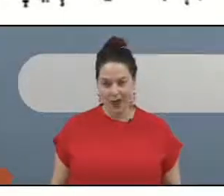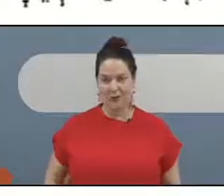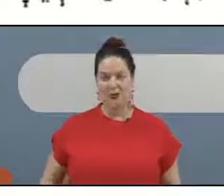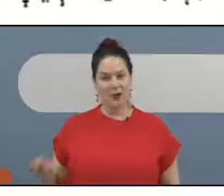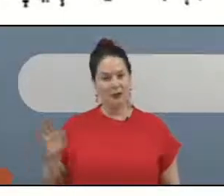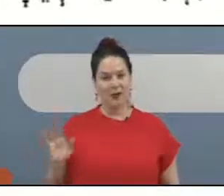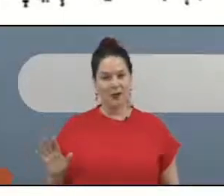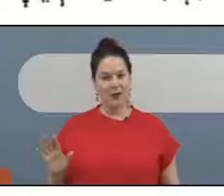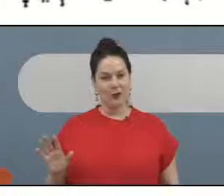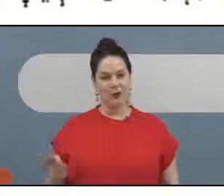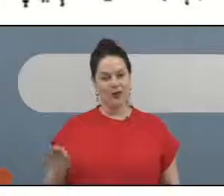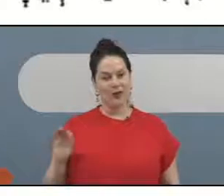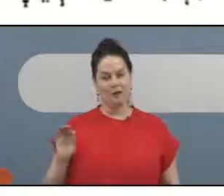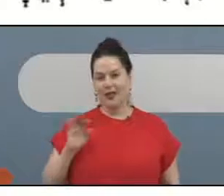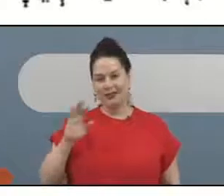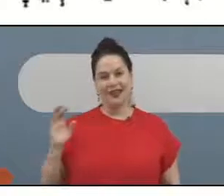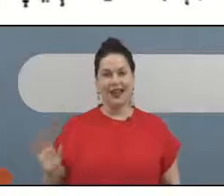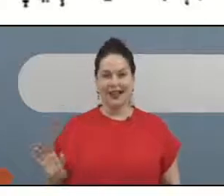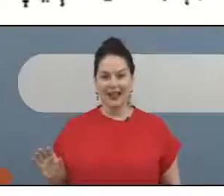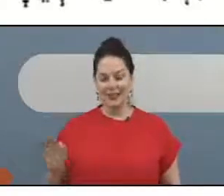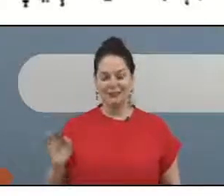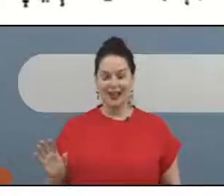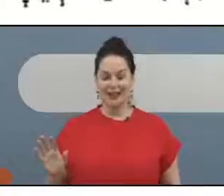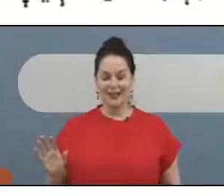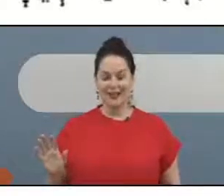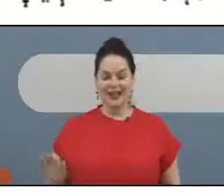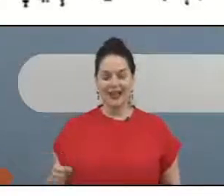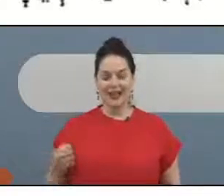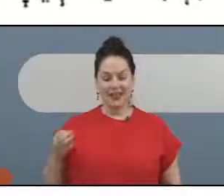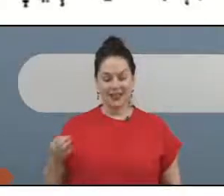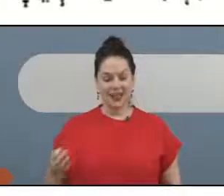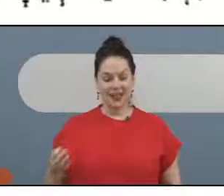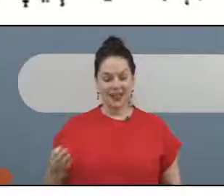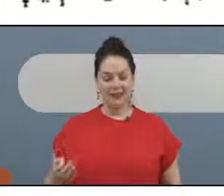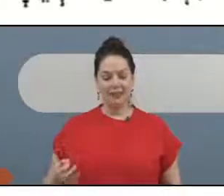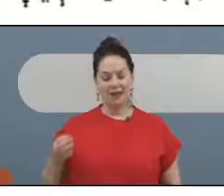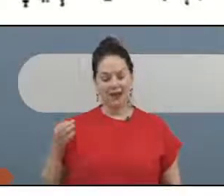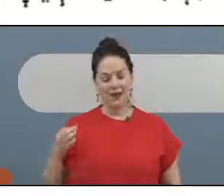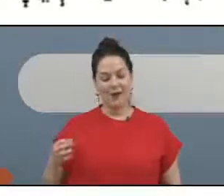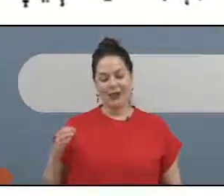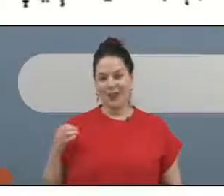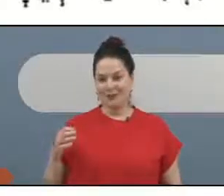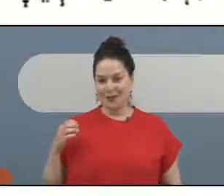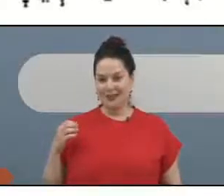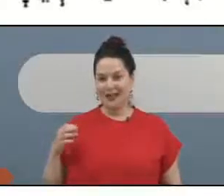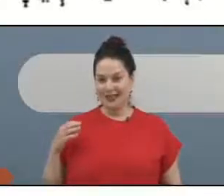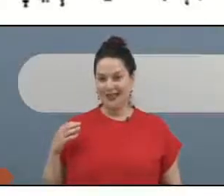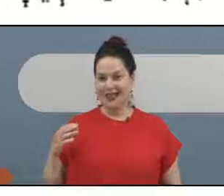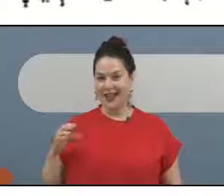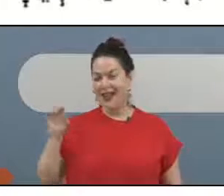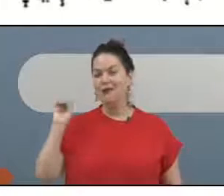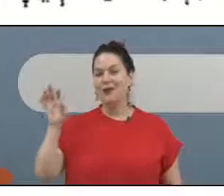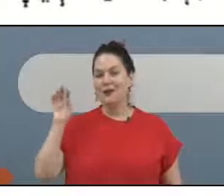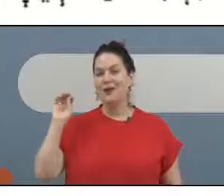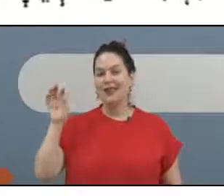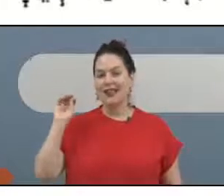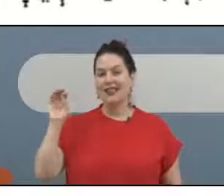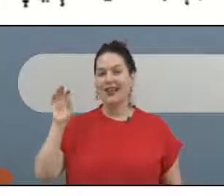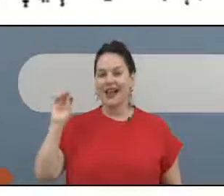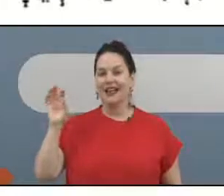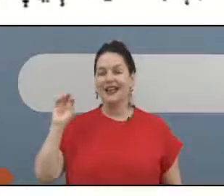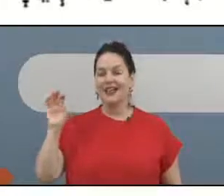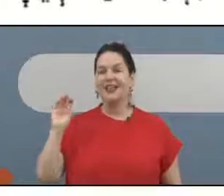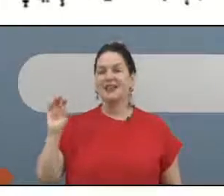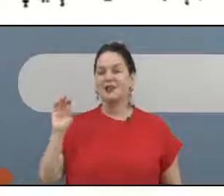להצבן בו? אתם מוזמנים לקרוא אותו. יש לכם דקה ורבע להסתכל ולראות איפה סימני העזרה, איפה